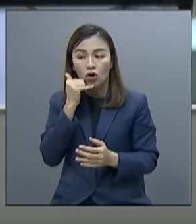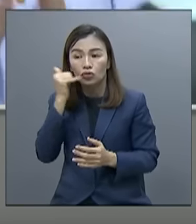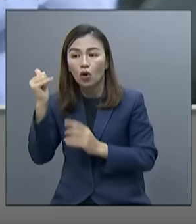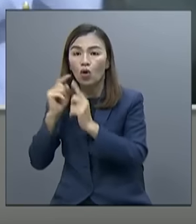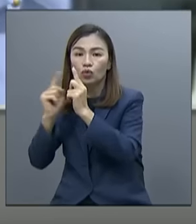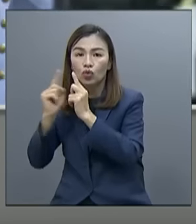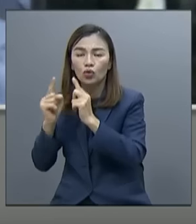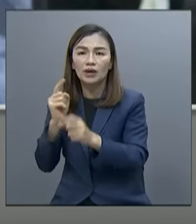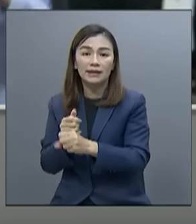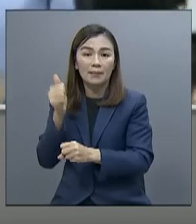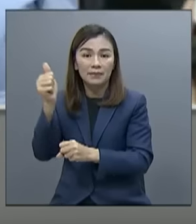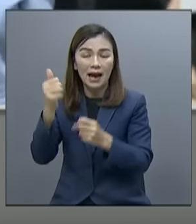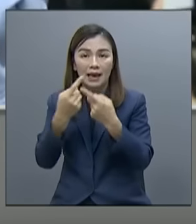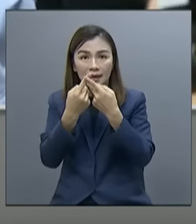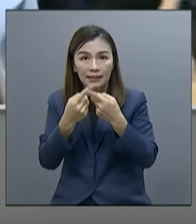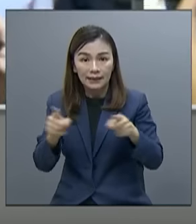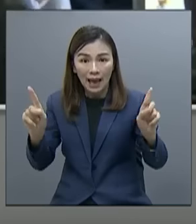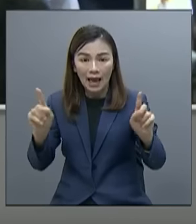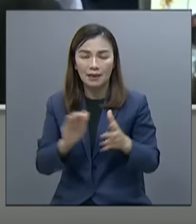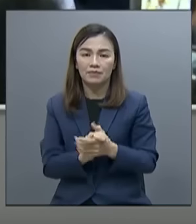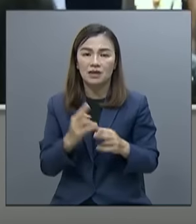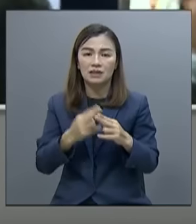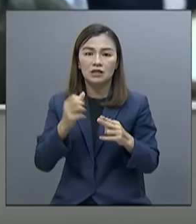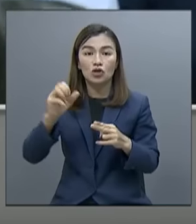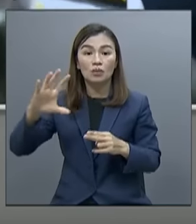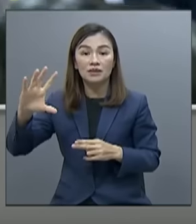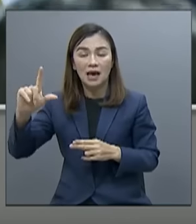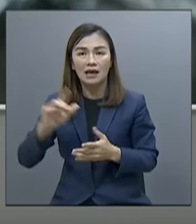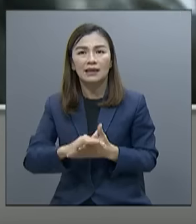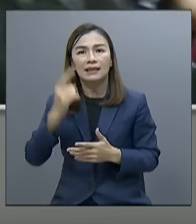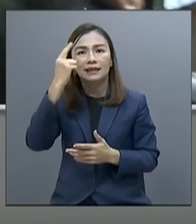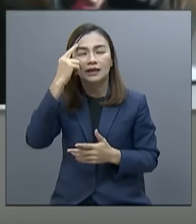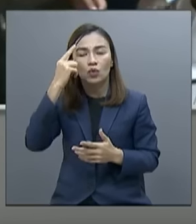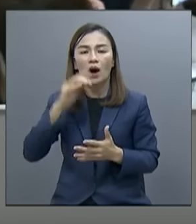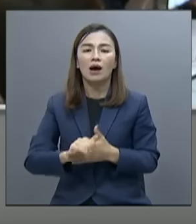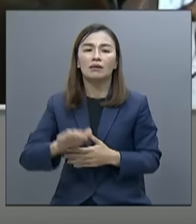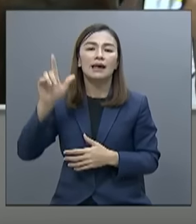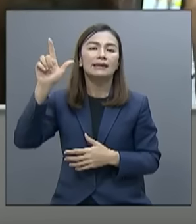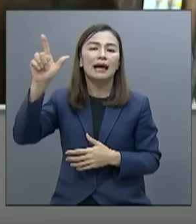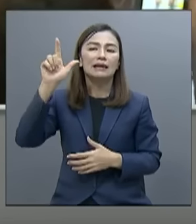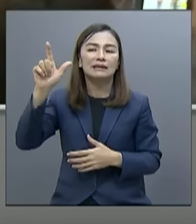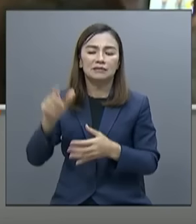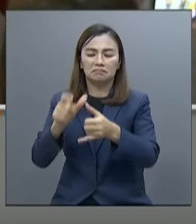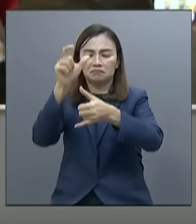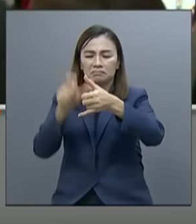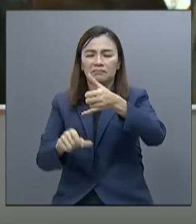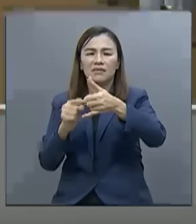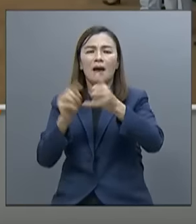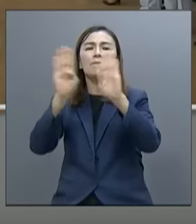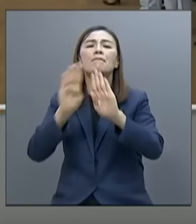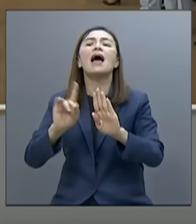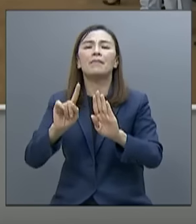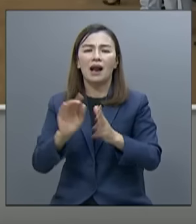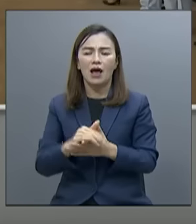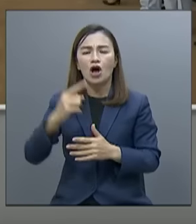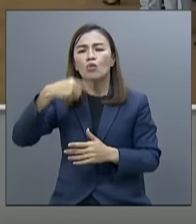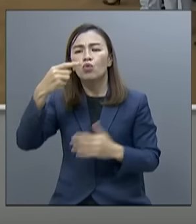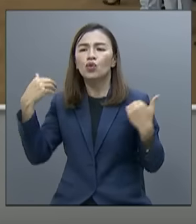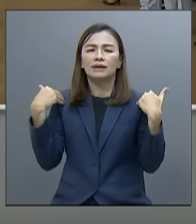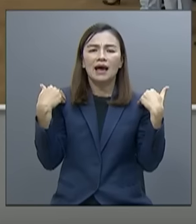ได้อยู่แล้วแต่อาจารย์สมชัยก็มองเหมือนกันว่าท่าทีของคุณทักษิณนี่แหละเป็นเรื่องที่สำคัญจะแสดงออกอย่าง